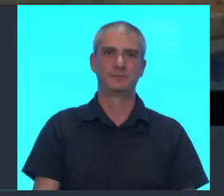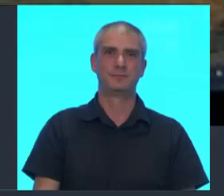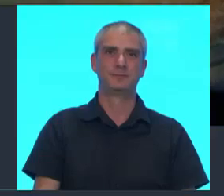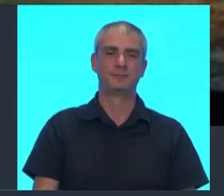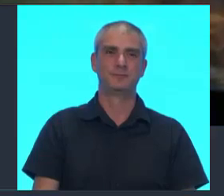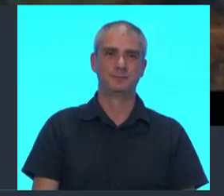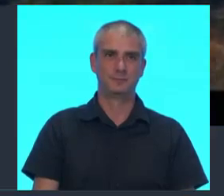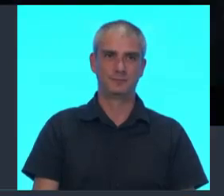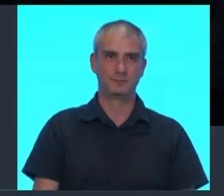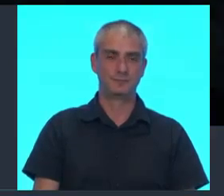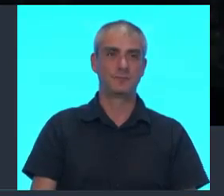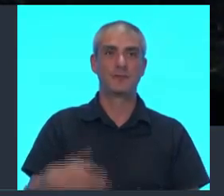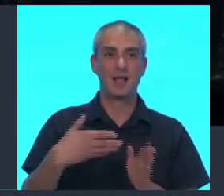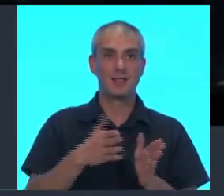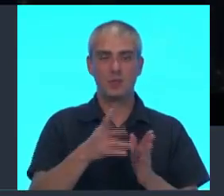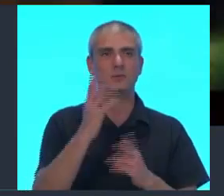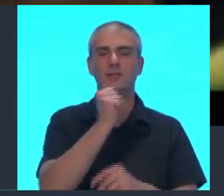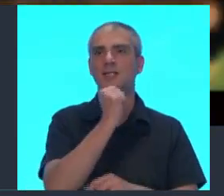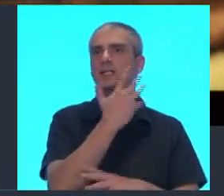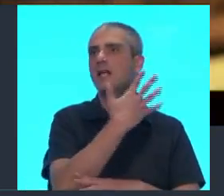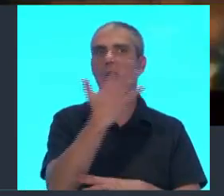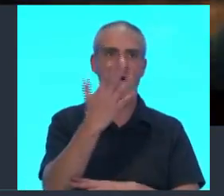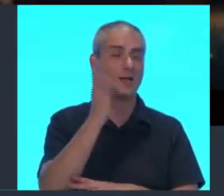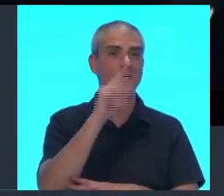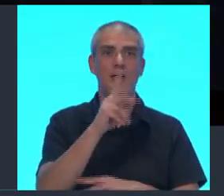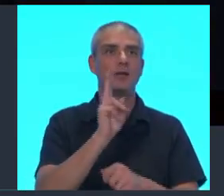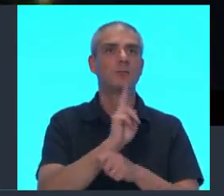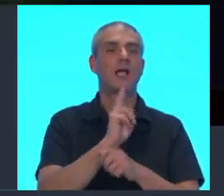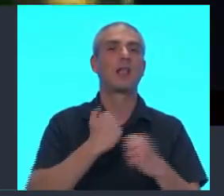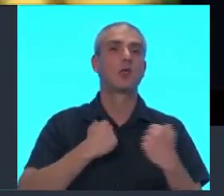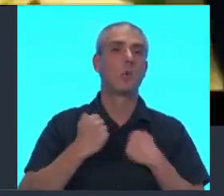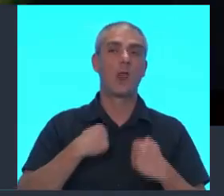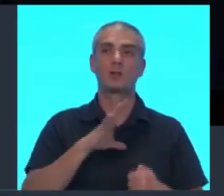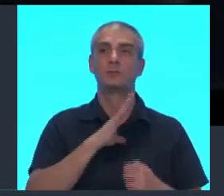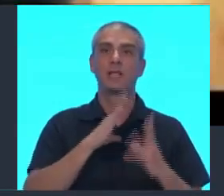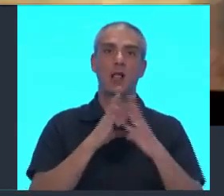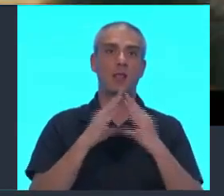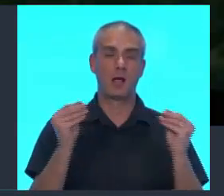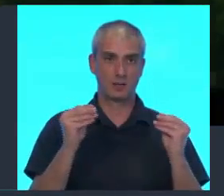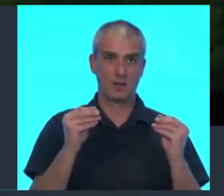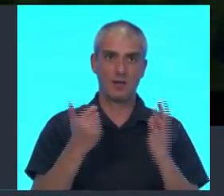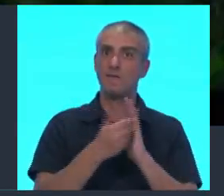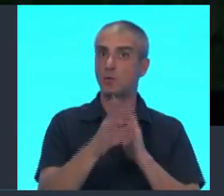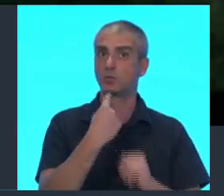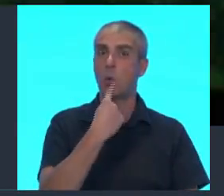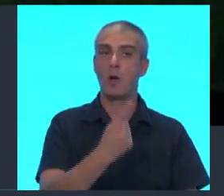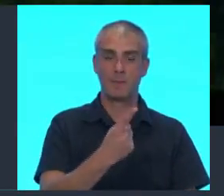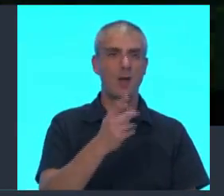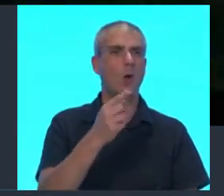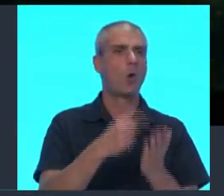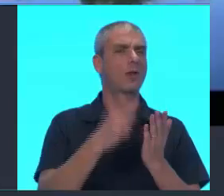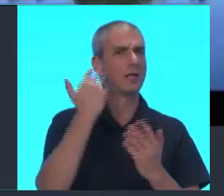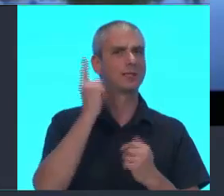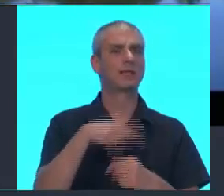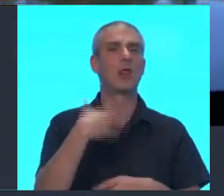היא מקור הנילוס, מדינה מלאה ירוק, והמקום שמגן על הגורילות מפני סכנת החדה. וחוץ מזה הוא אומר, אוגנדה הייתה אמורה